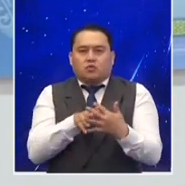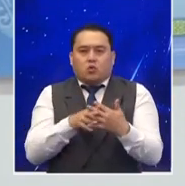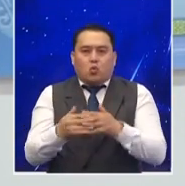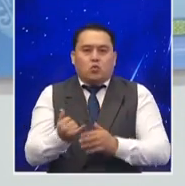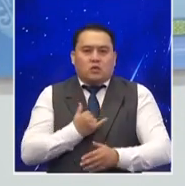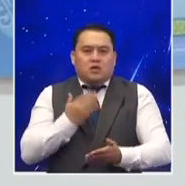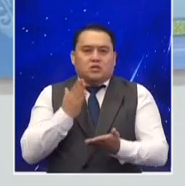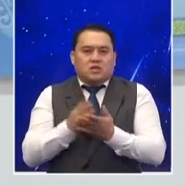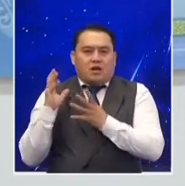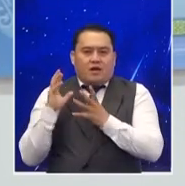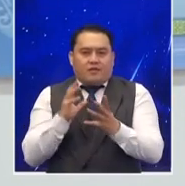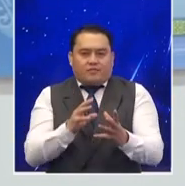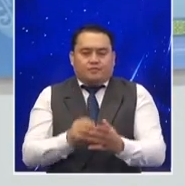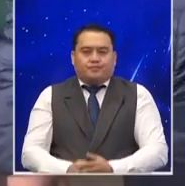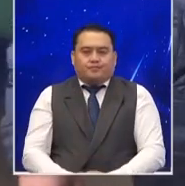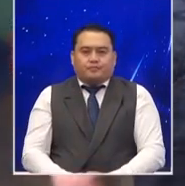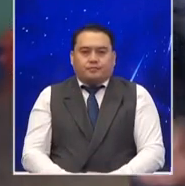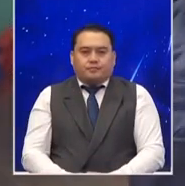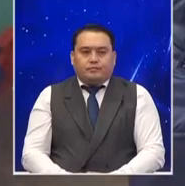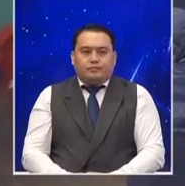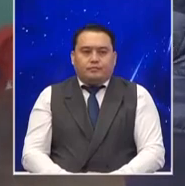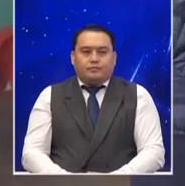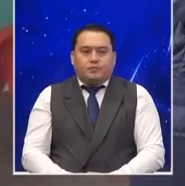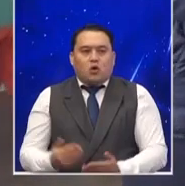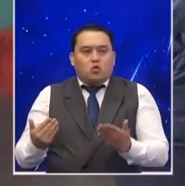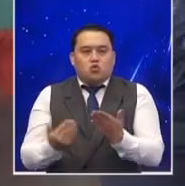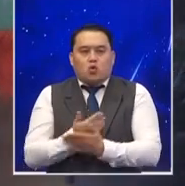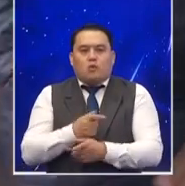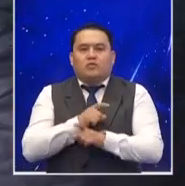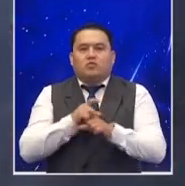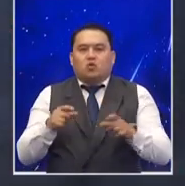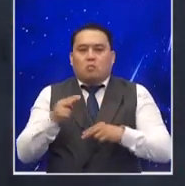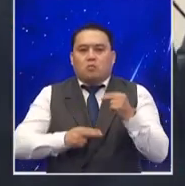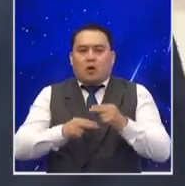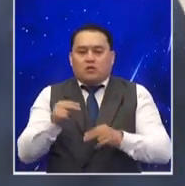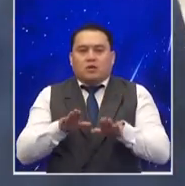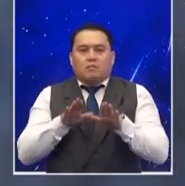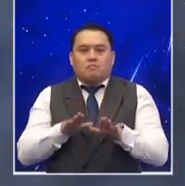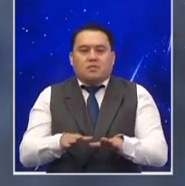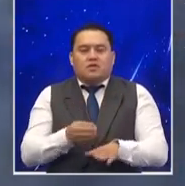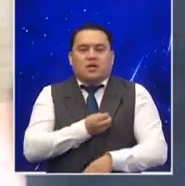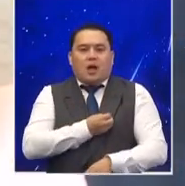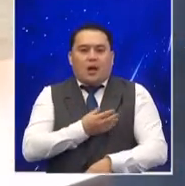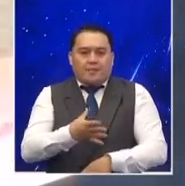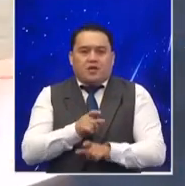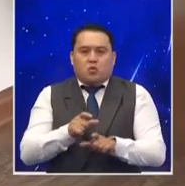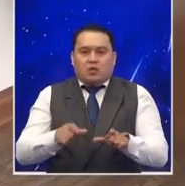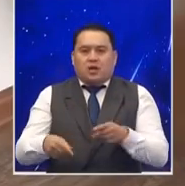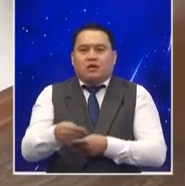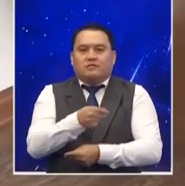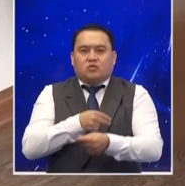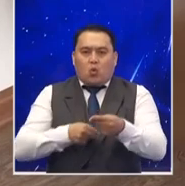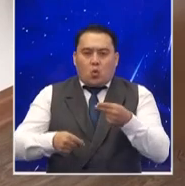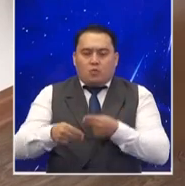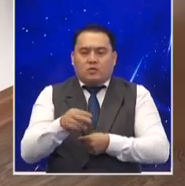нас имеются автобусы для ежедневной перевозки детей. К слову, новая школа была построена силами местных меценатов и неравнодушных жителей.